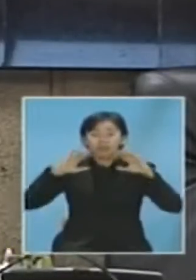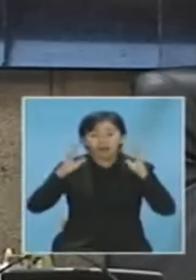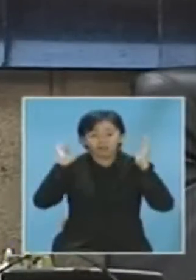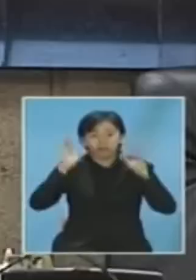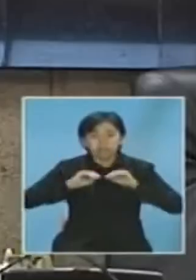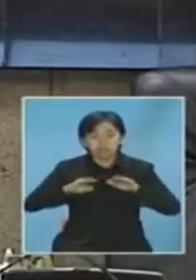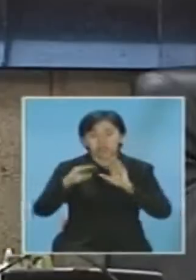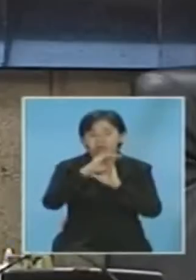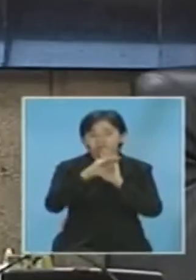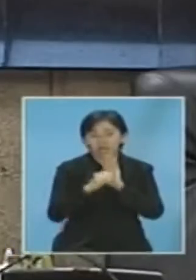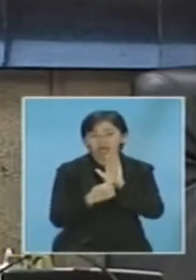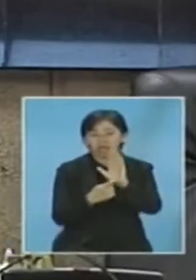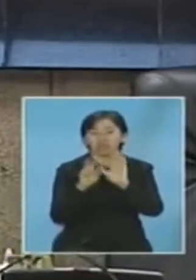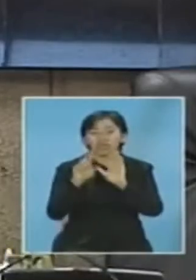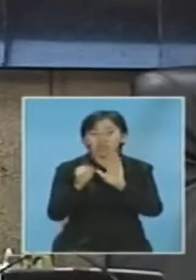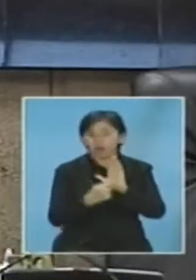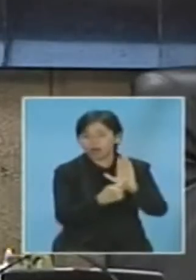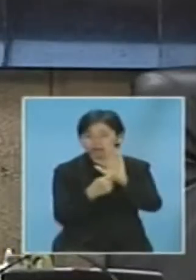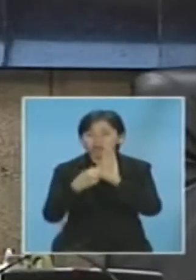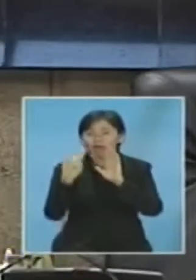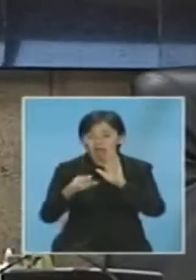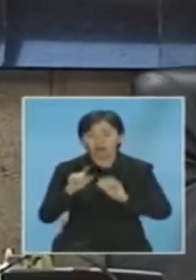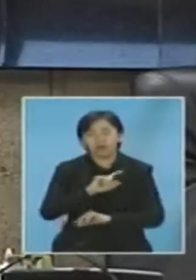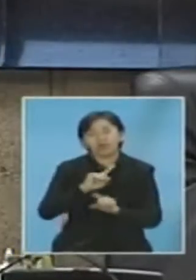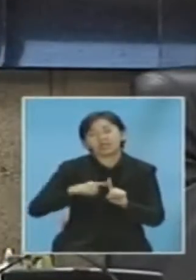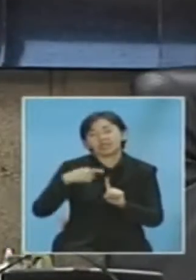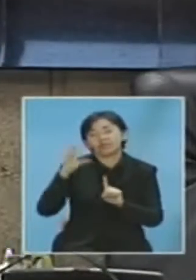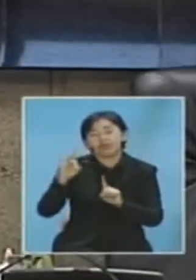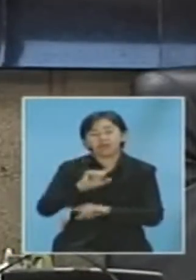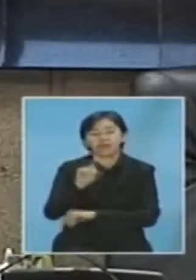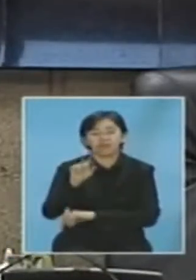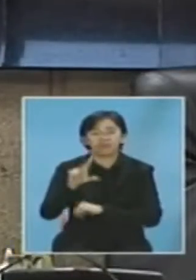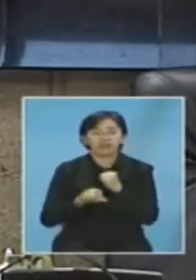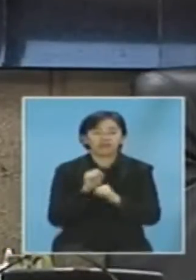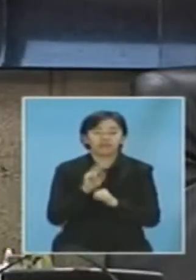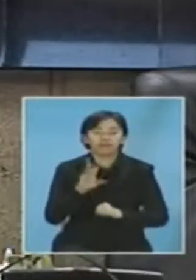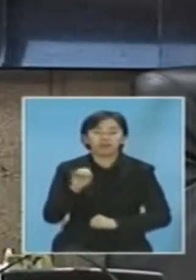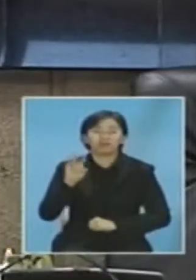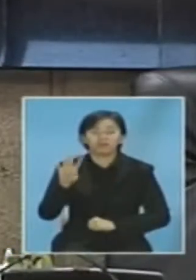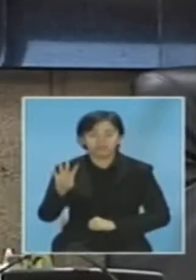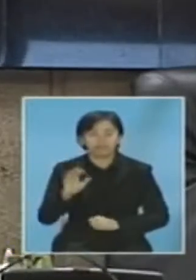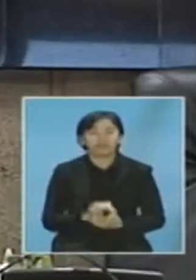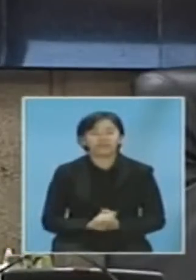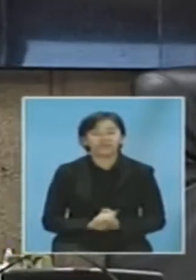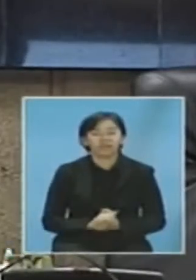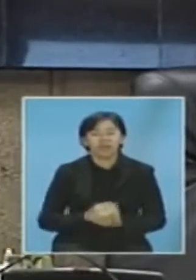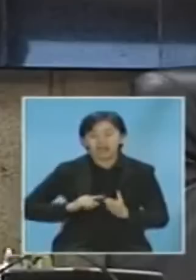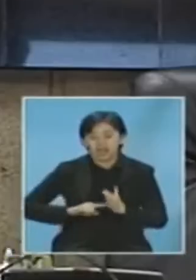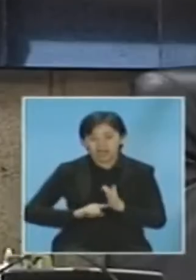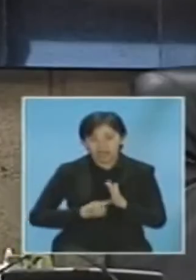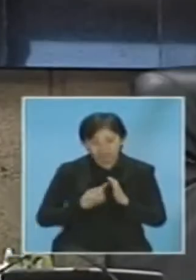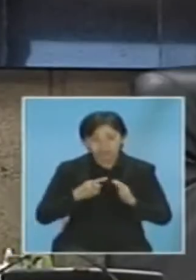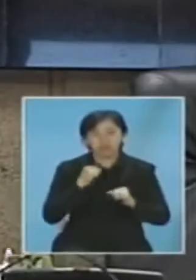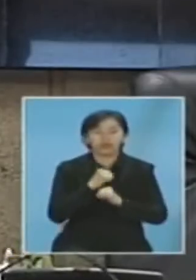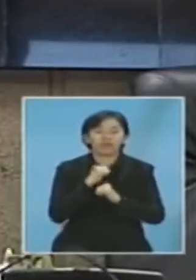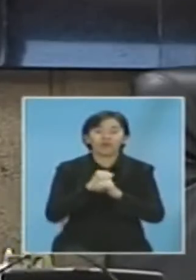ได้แถลงนโยบายต่อรัฐสภาเมื่อวันที่23สิงหาคม2554และได้เริ่มดำเนิน